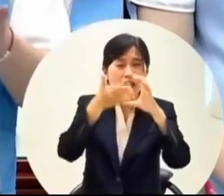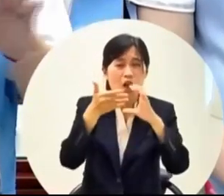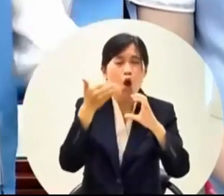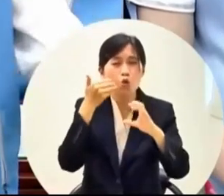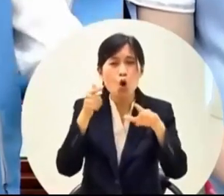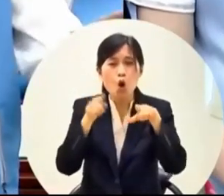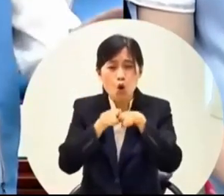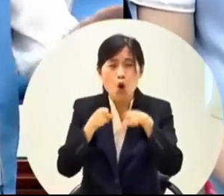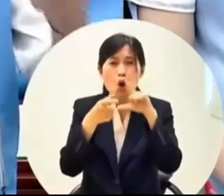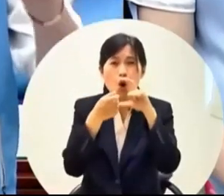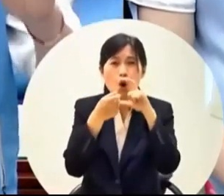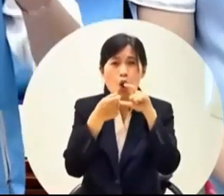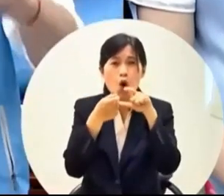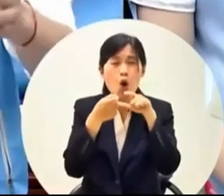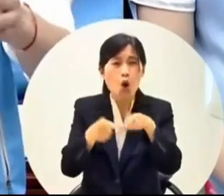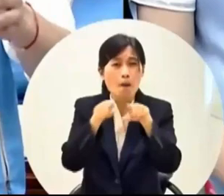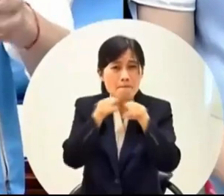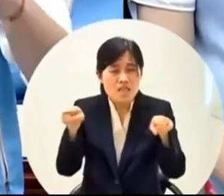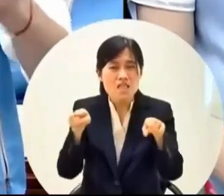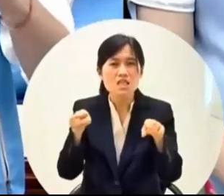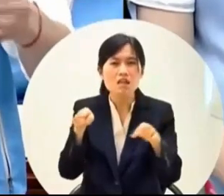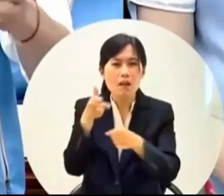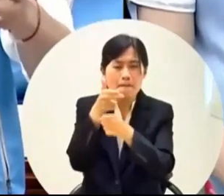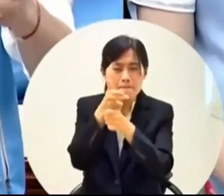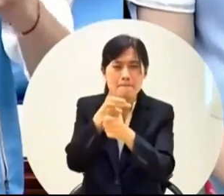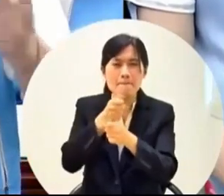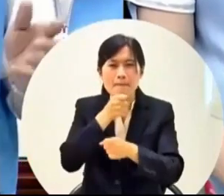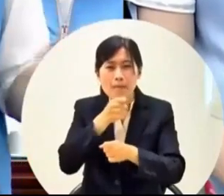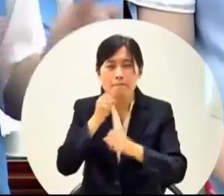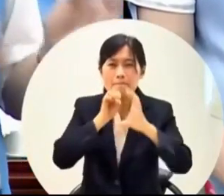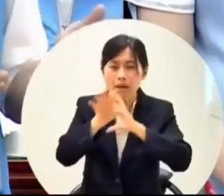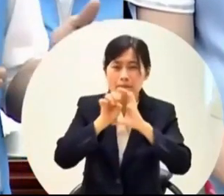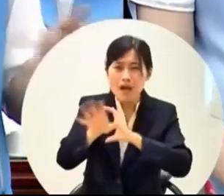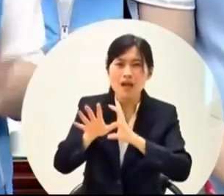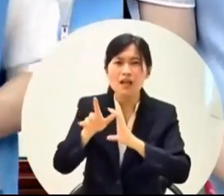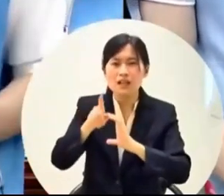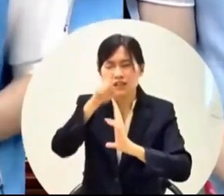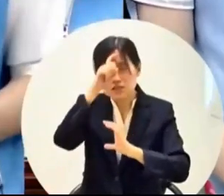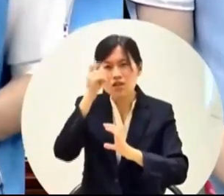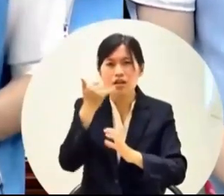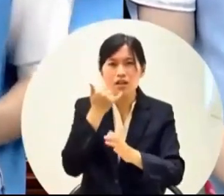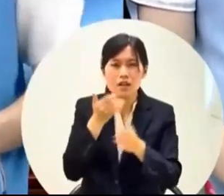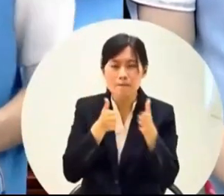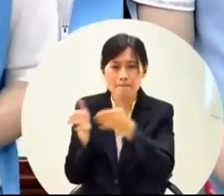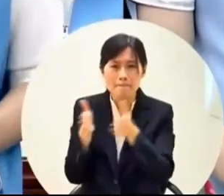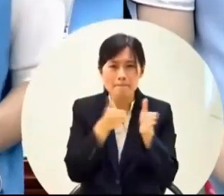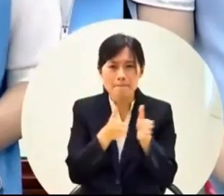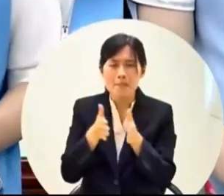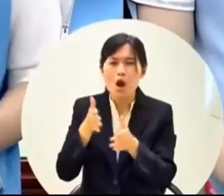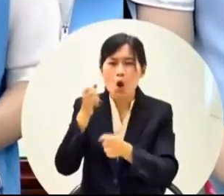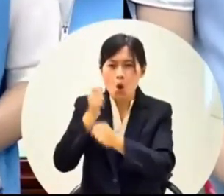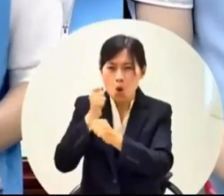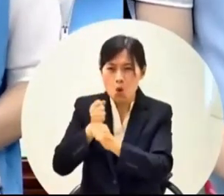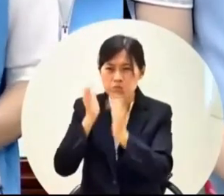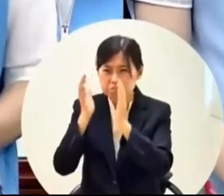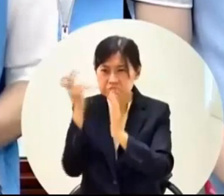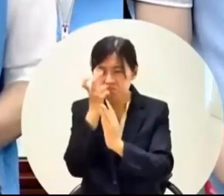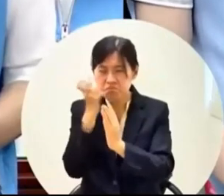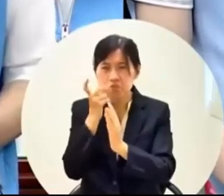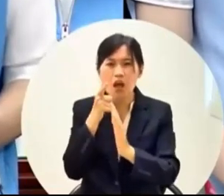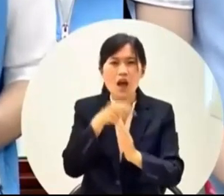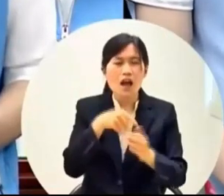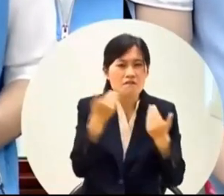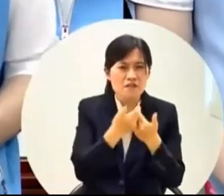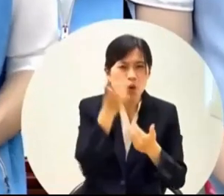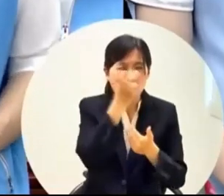网络能够公平报道，可以鞭策执政党好好施政，也可以鞭策反对党好好监督，台湾的民主政治一定会有不一